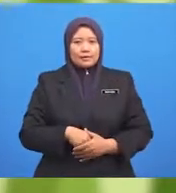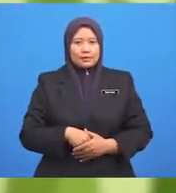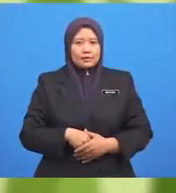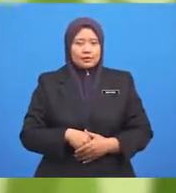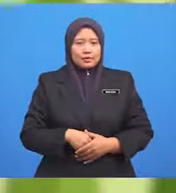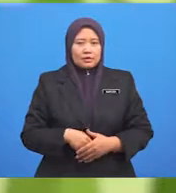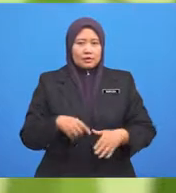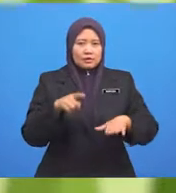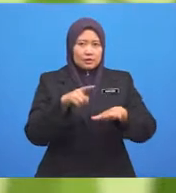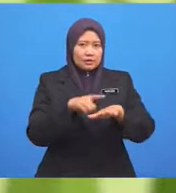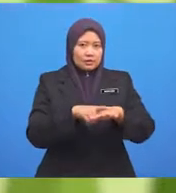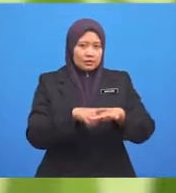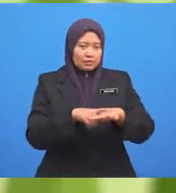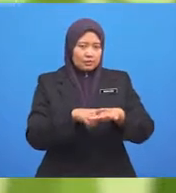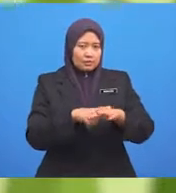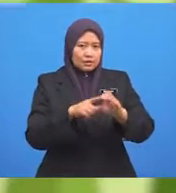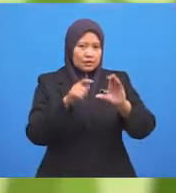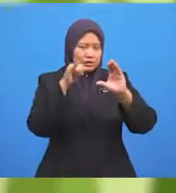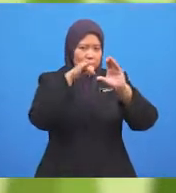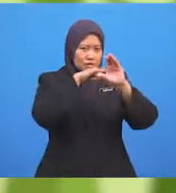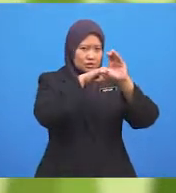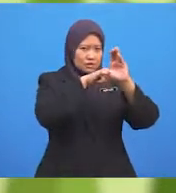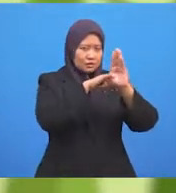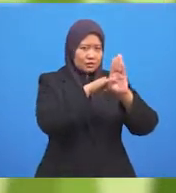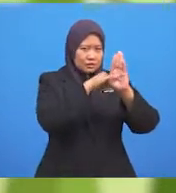rendah dijerat pangkatnya.